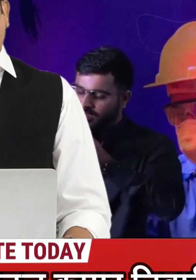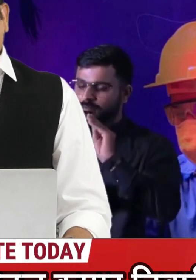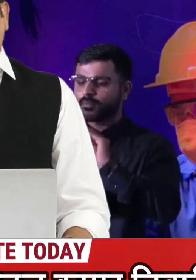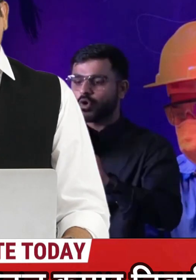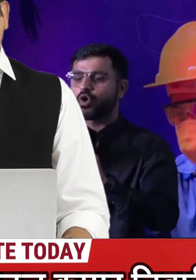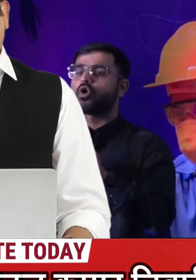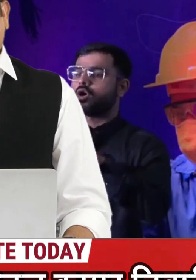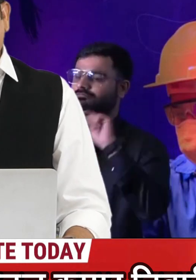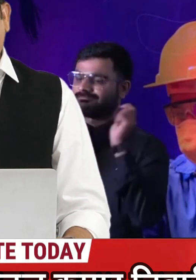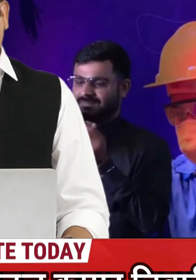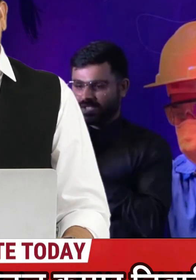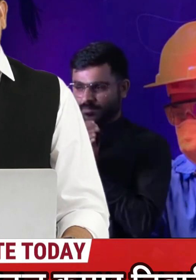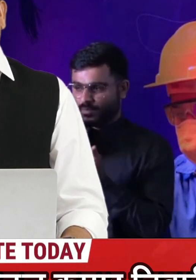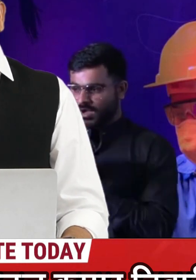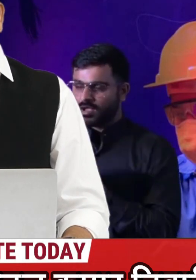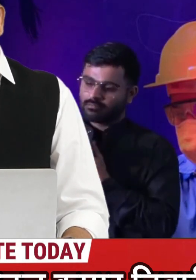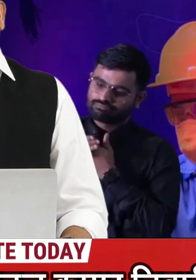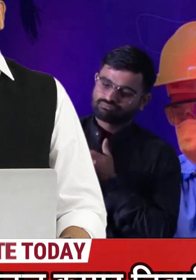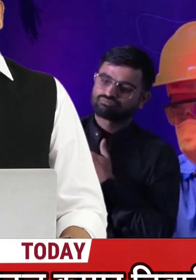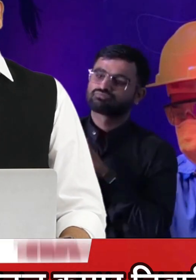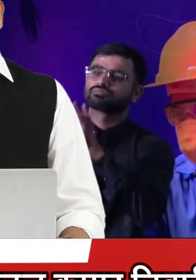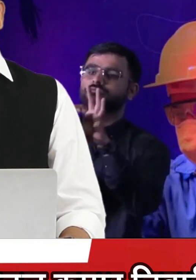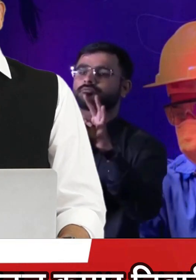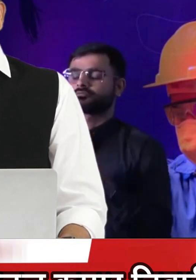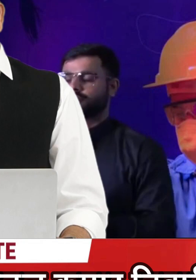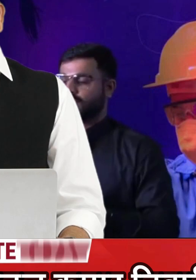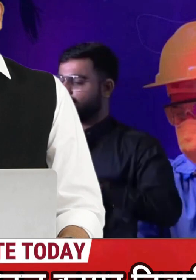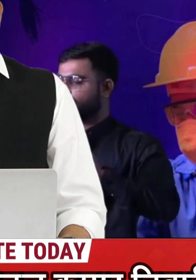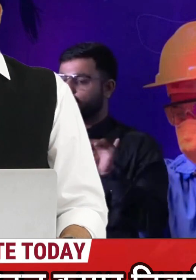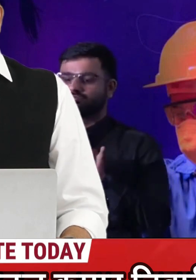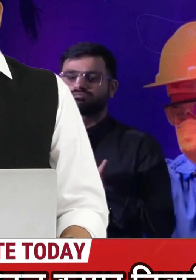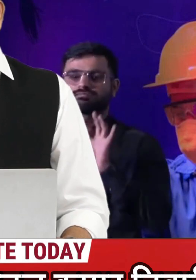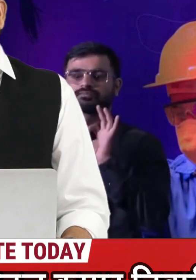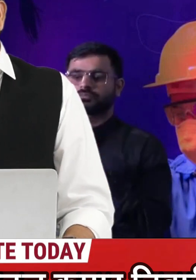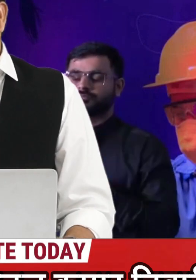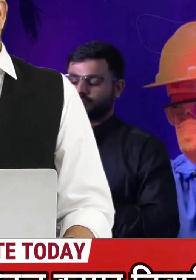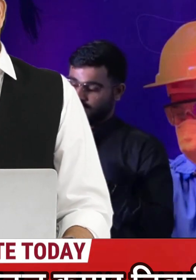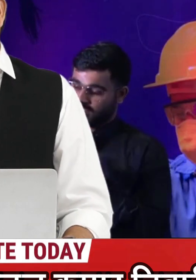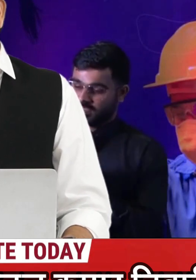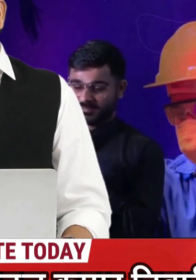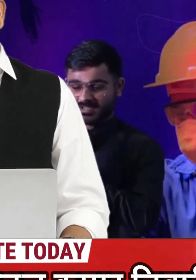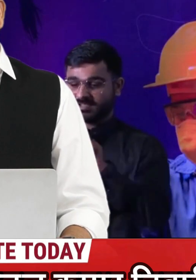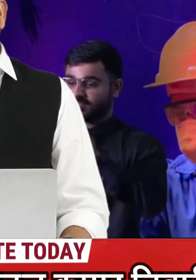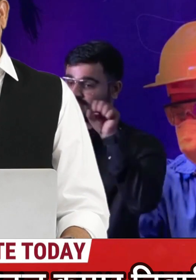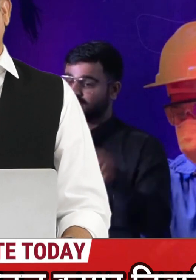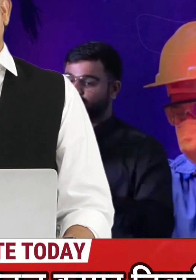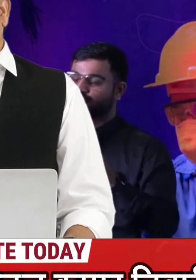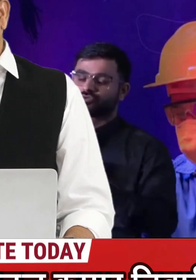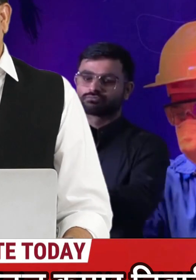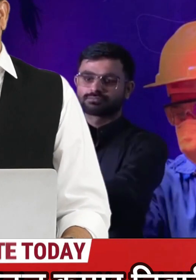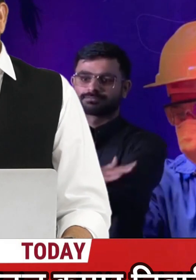और सेमेस्टर सिस्टम में जो लड़के सप्लीमेंट्री आए हैं उनके डेटा को एनालिसिस करने के